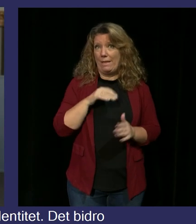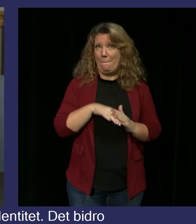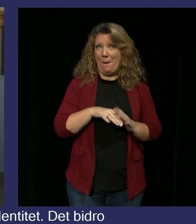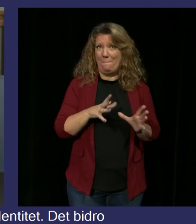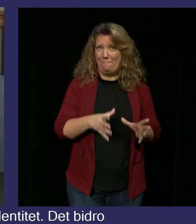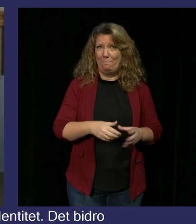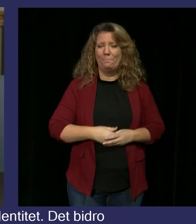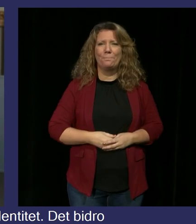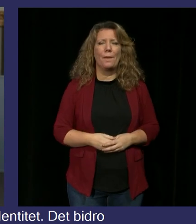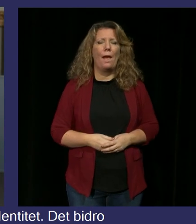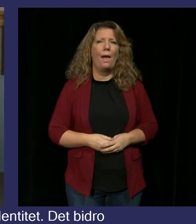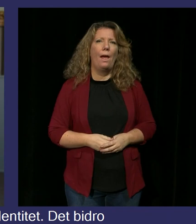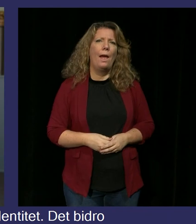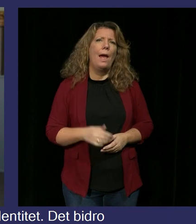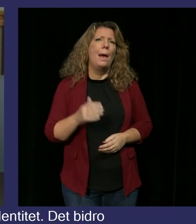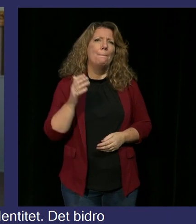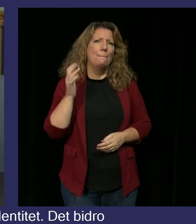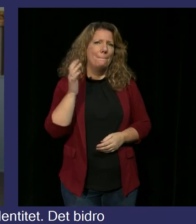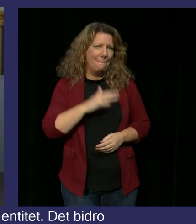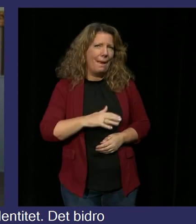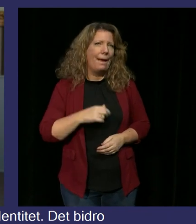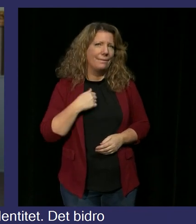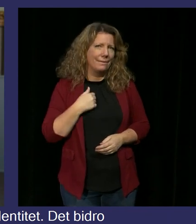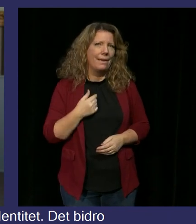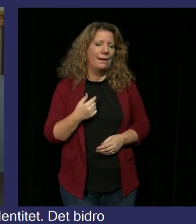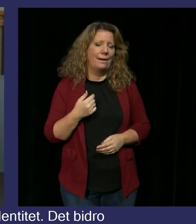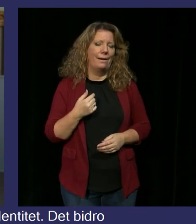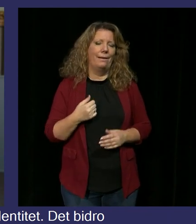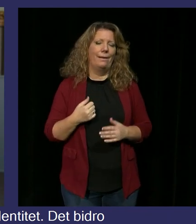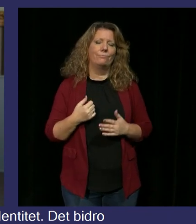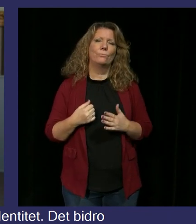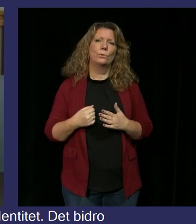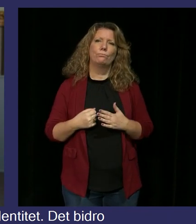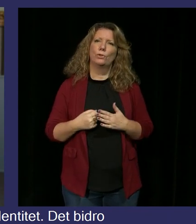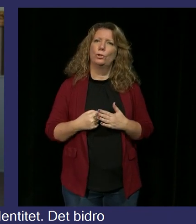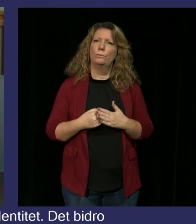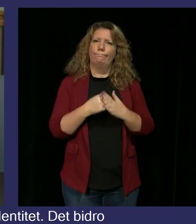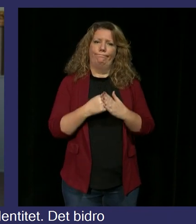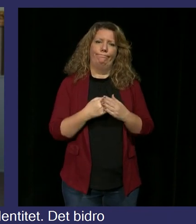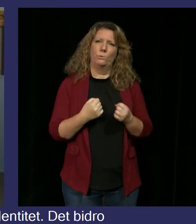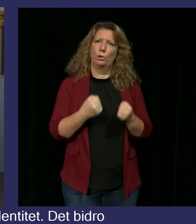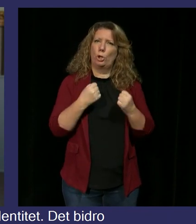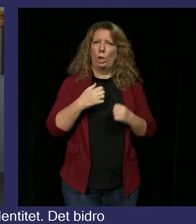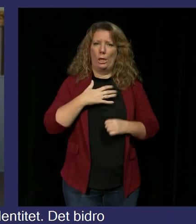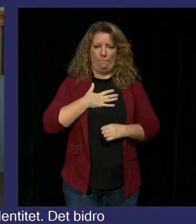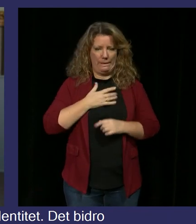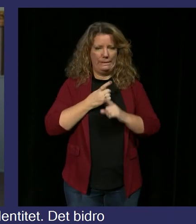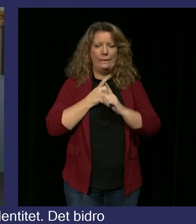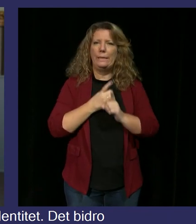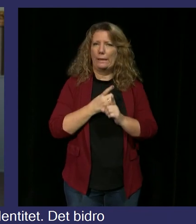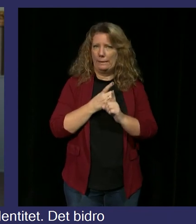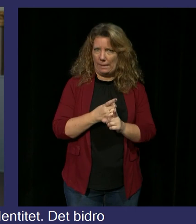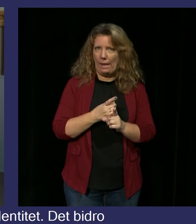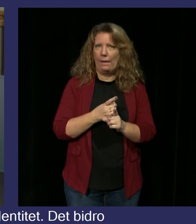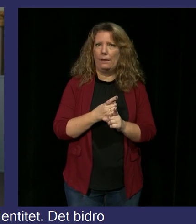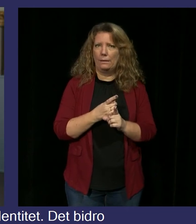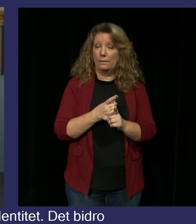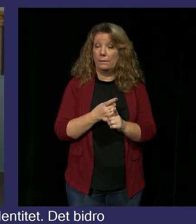Jeg mener at det bidrar til å styrke min identitet. Det bidrar til å styrke